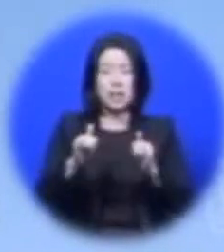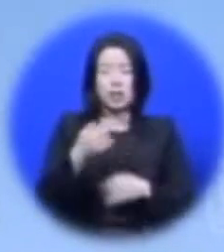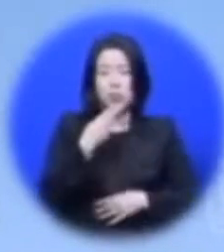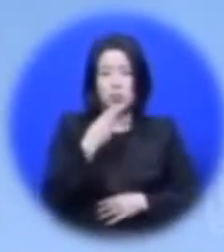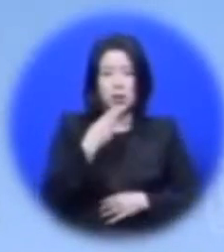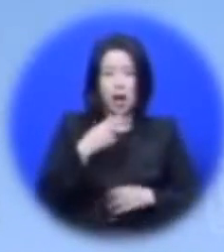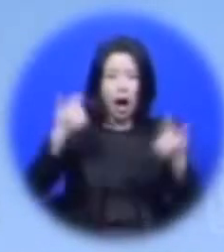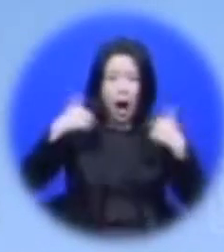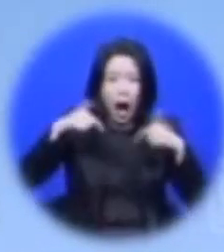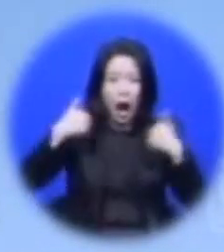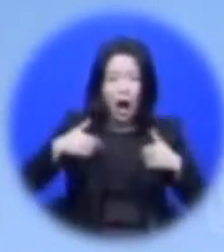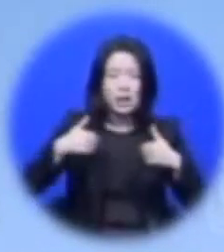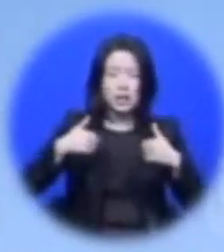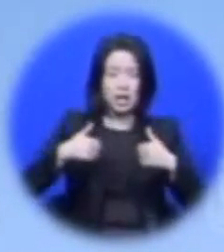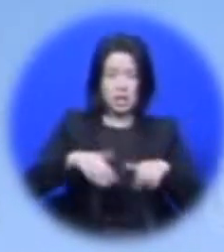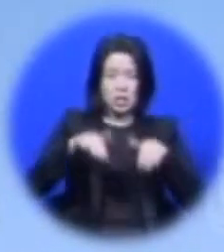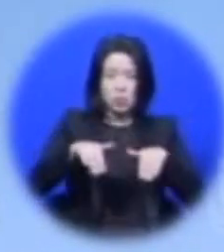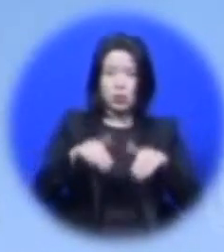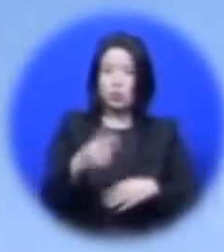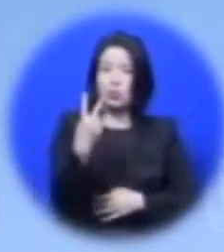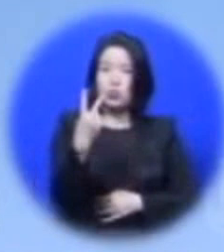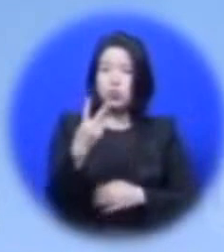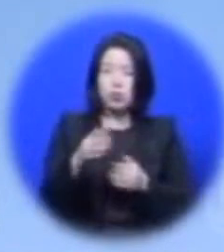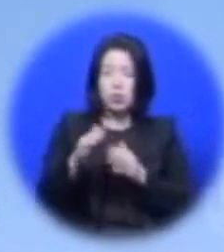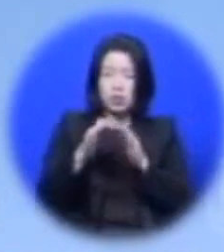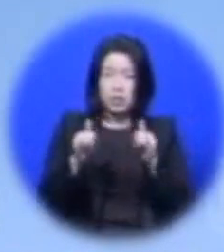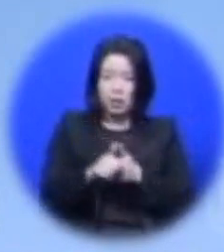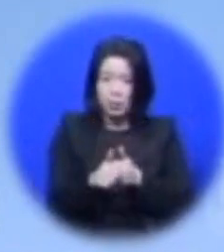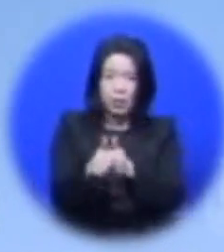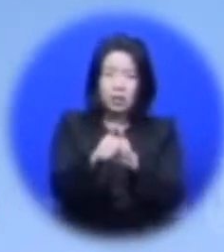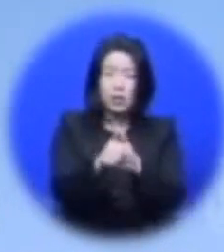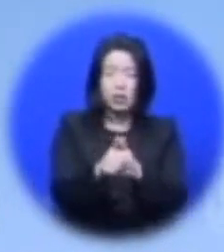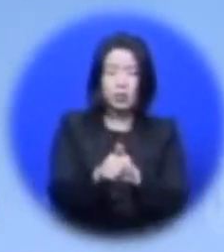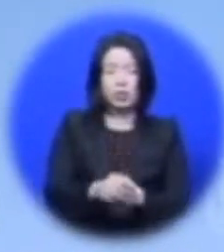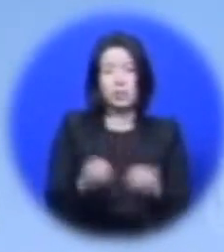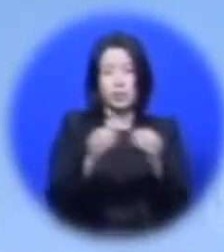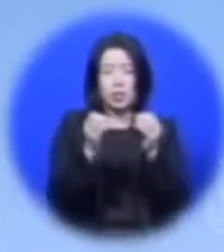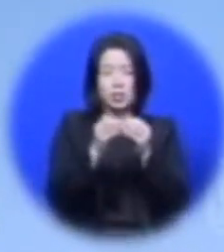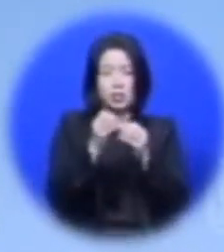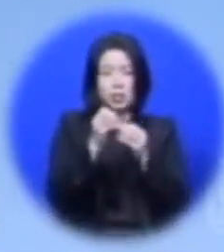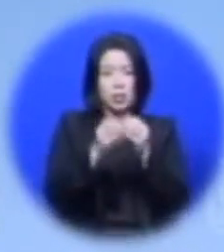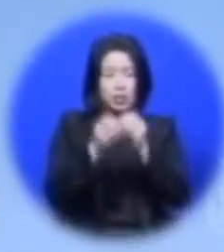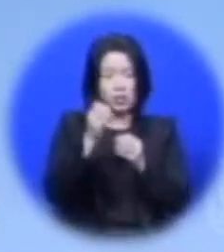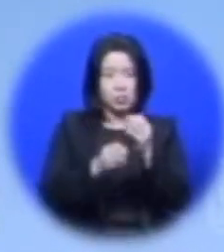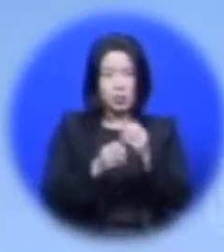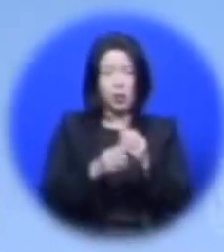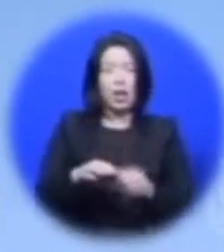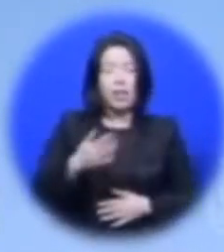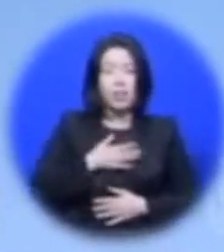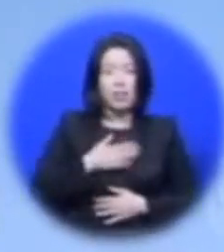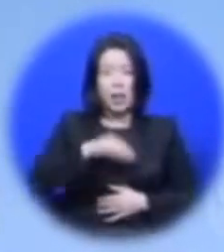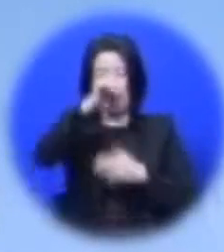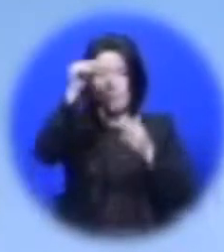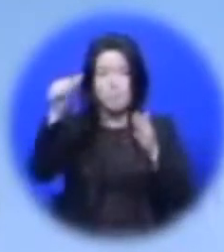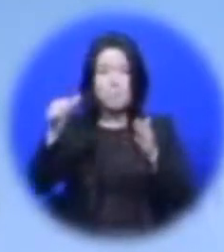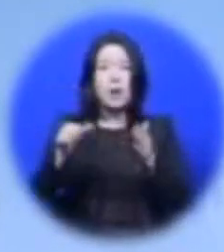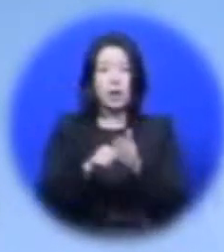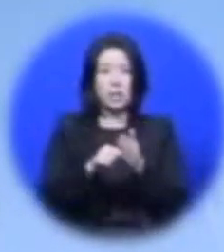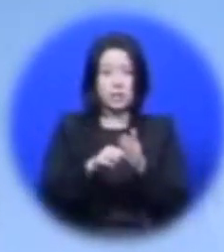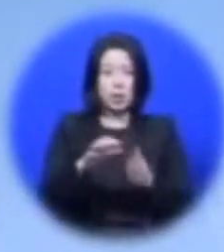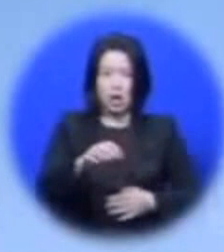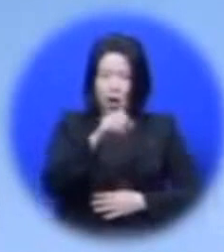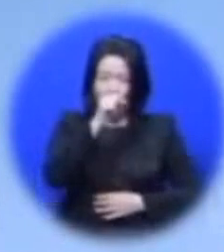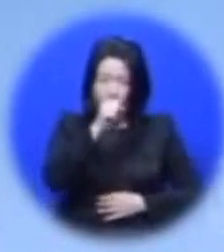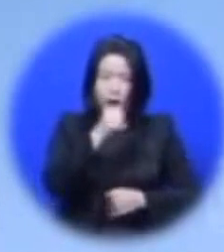항상 시종이 둘씩이나 따라다니니까. 시편 23편 6절에 보면 나의 평생에 선하심과